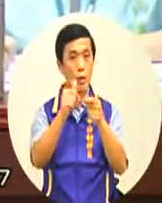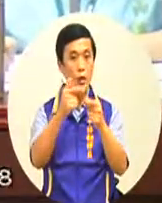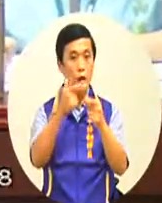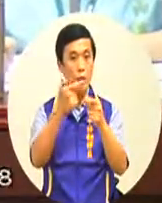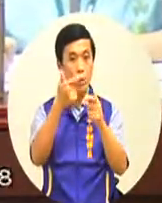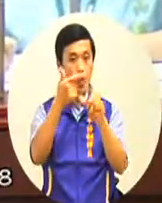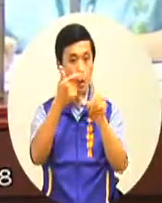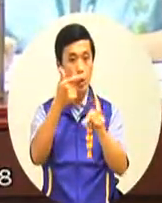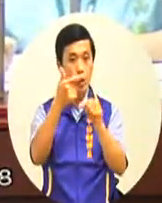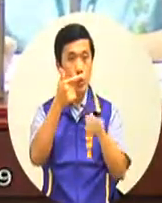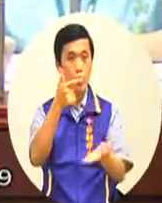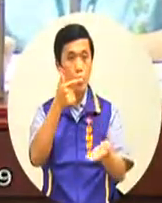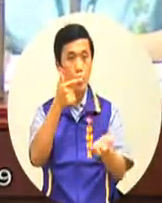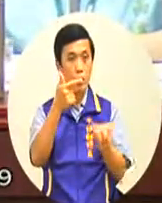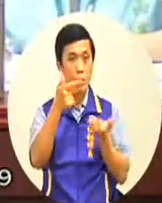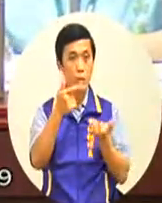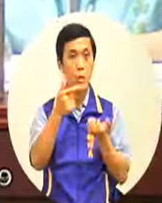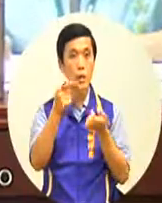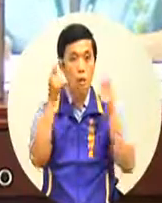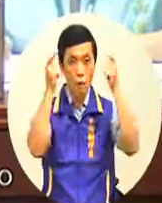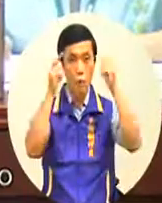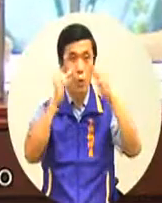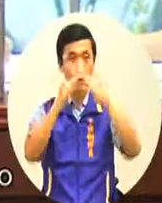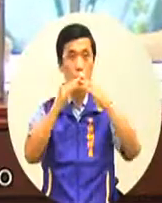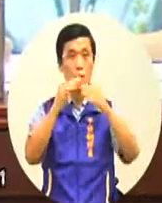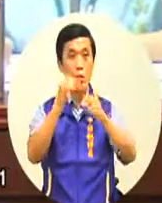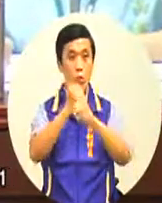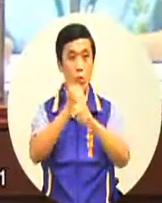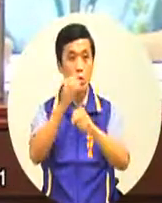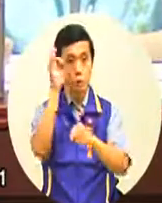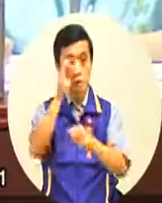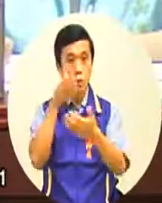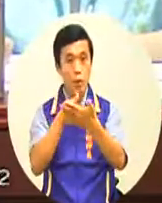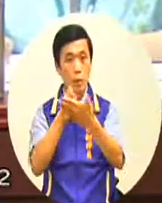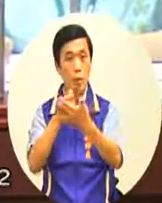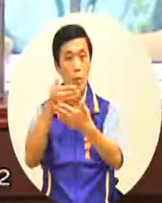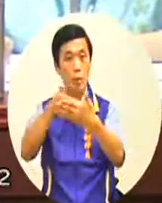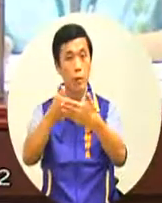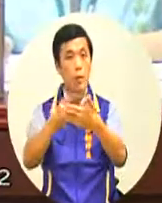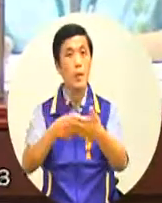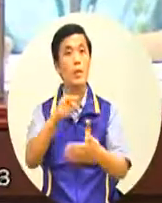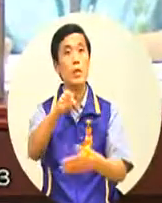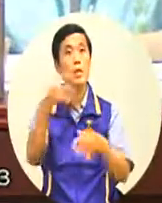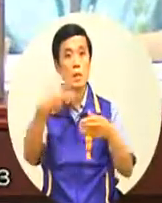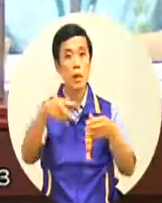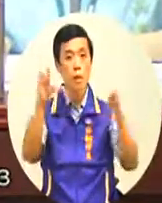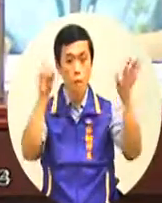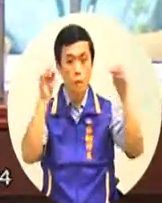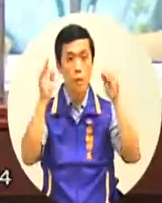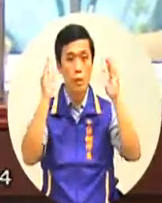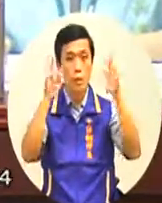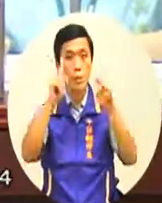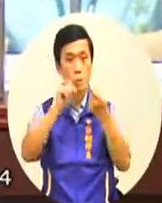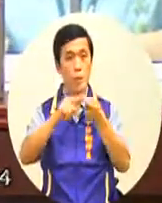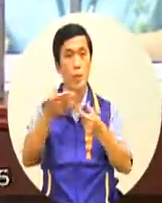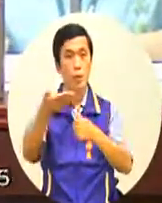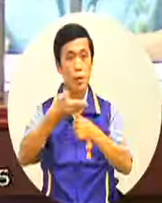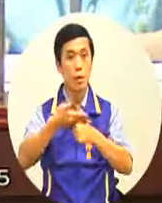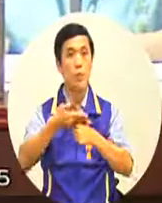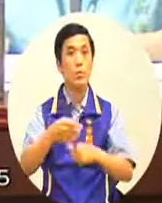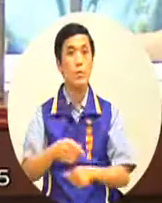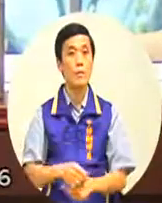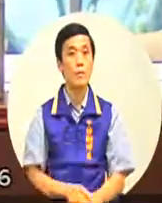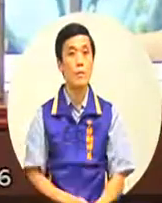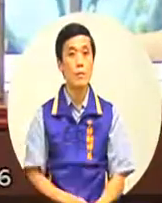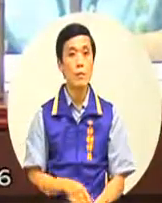的青年失业率其实是有减缓的，有下降。 那你再把资讯给我，没有关系，这是主计处。 对，啊，我